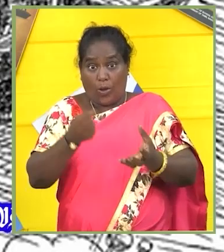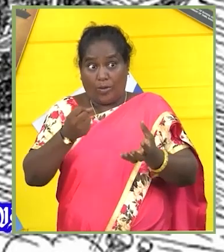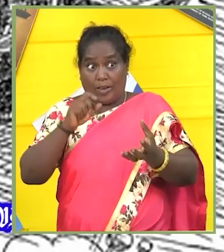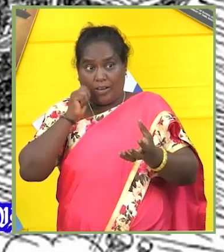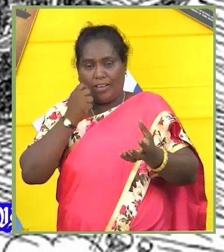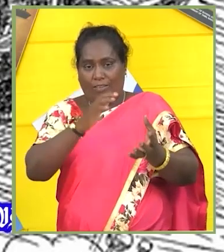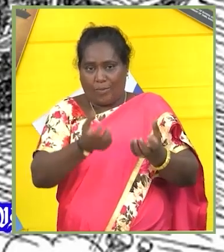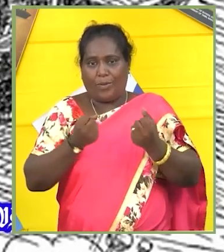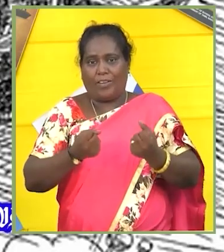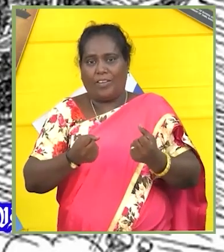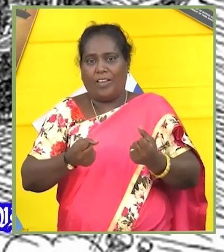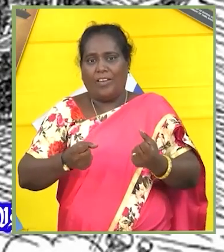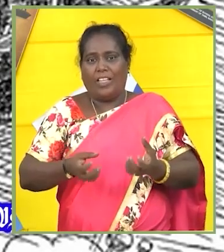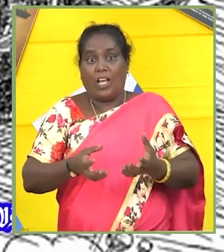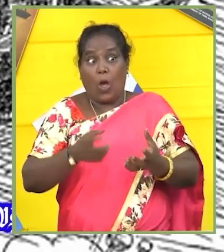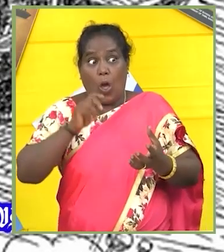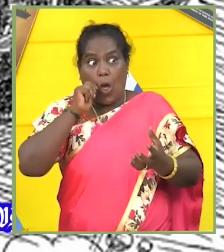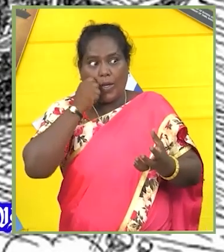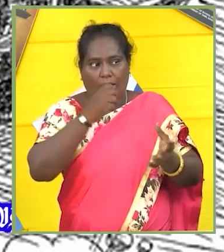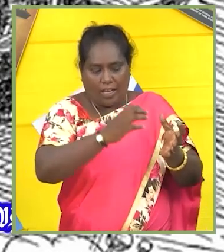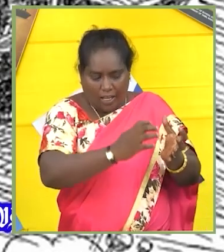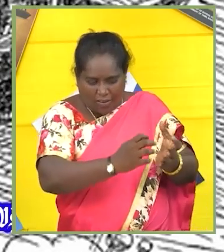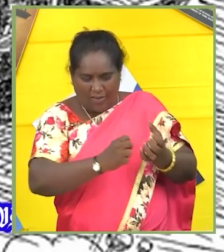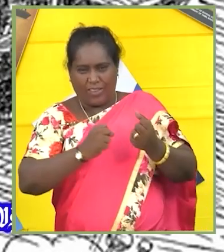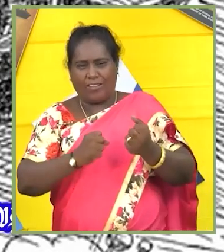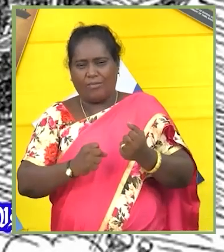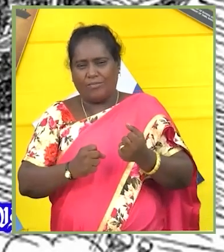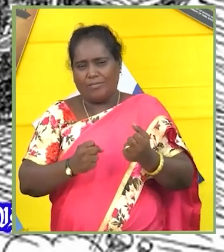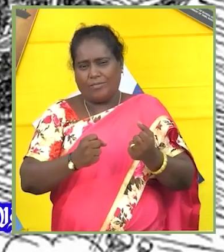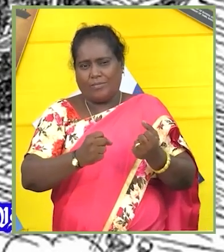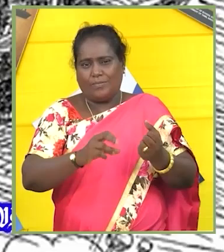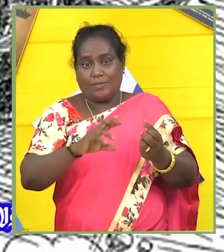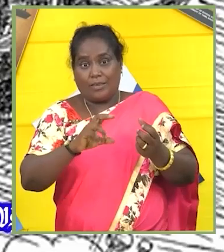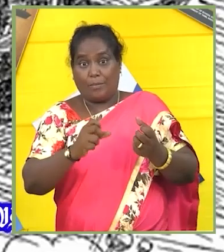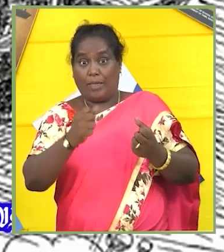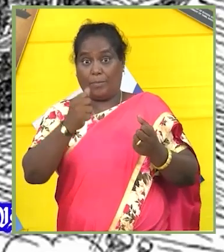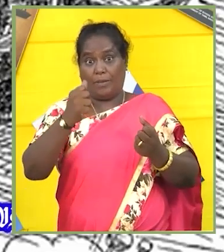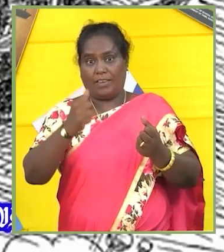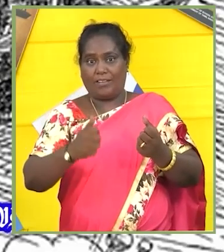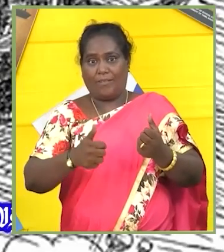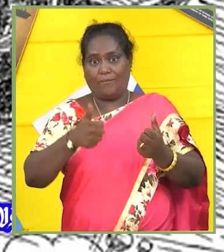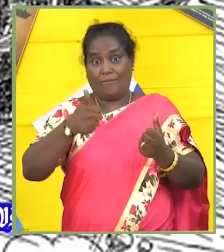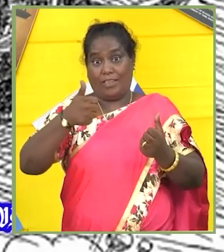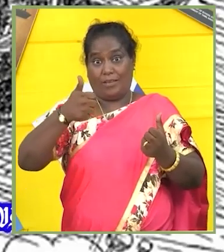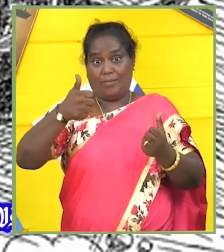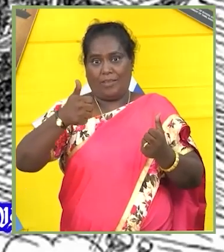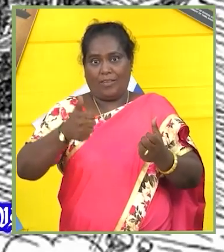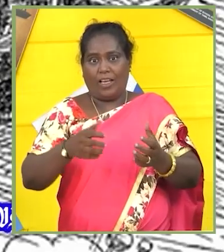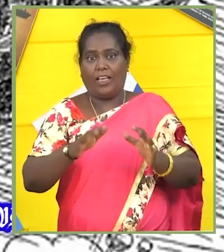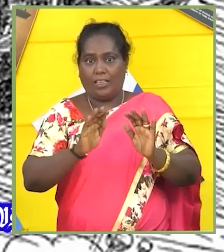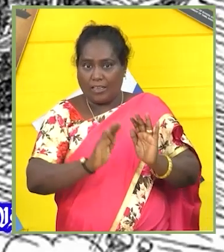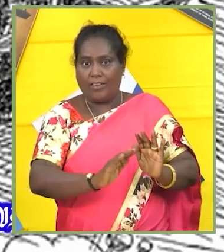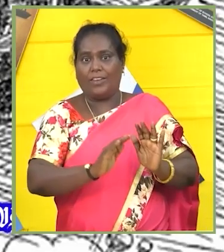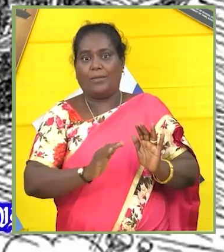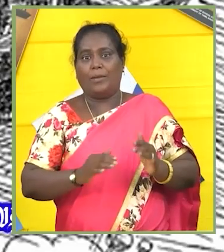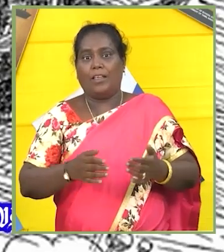ஆண் நிறைகளை கவர போகிறாங்க. அப்போ ஆண் நிறை கவர்வதற்கும் அத்தகைய ஆண் நிறைகளை மீட்பதற்கும் வீரம்